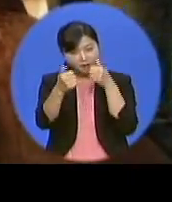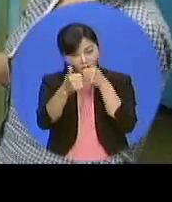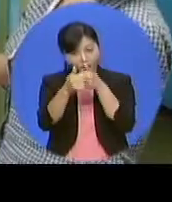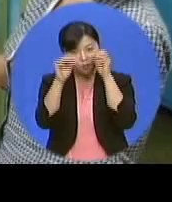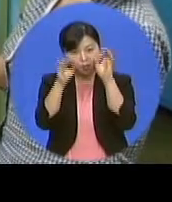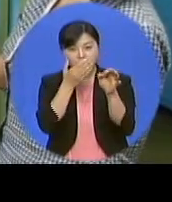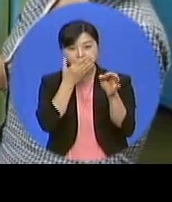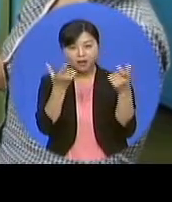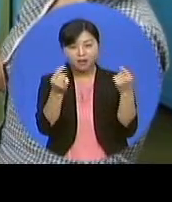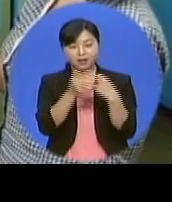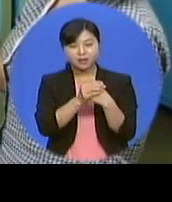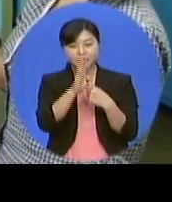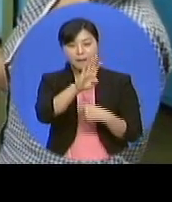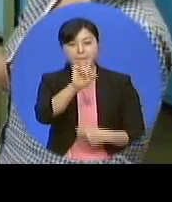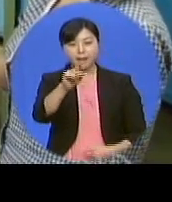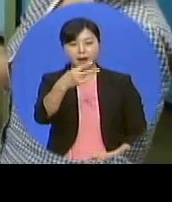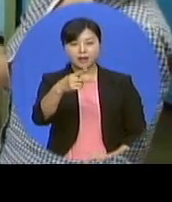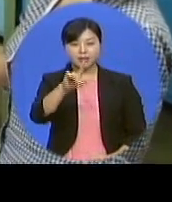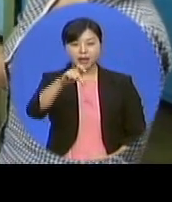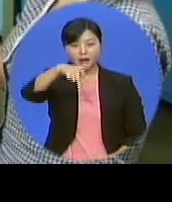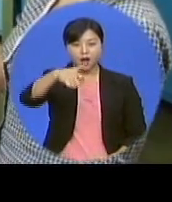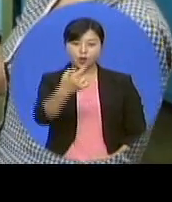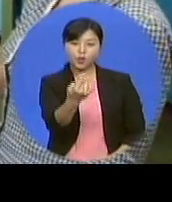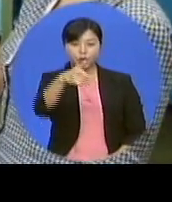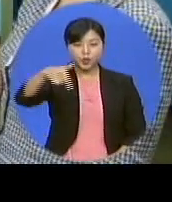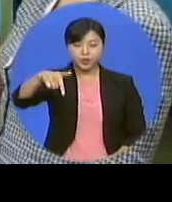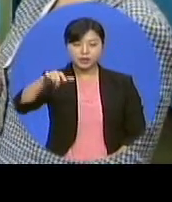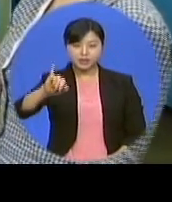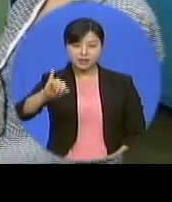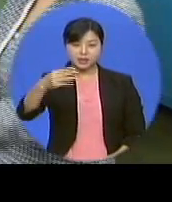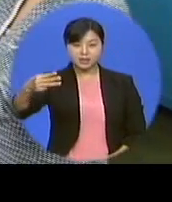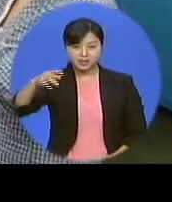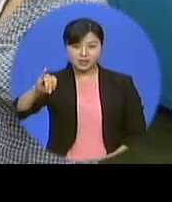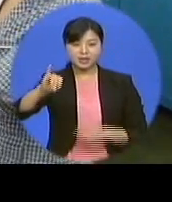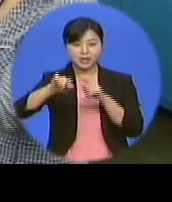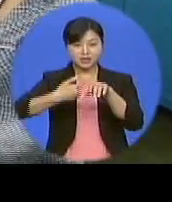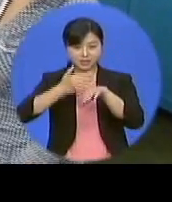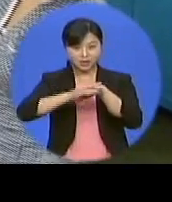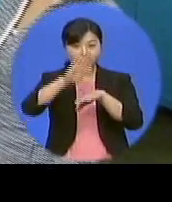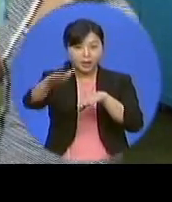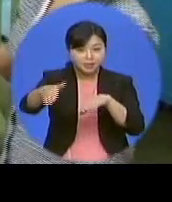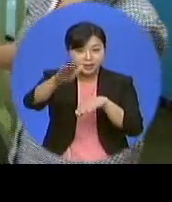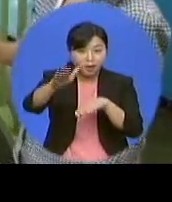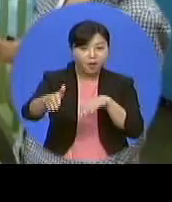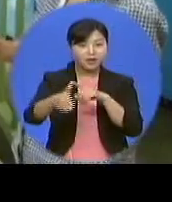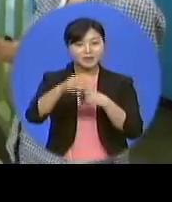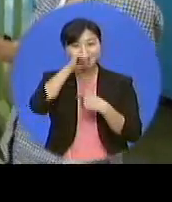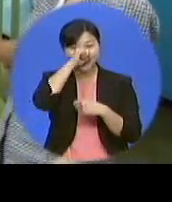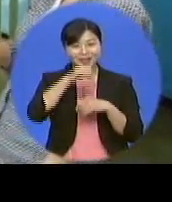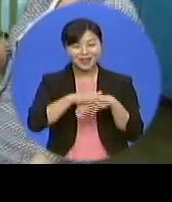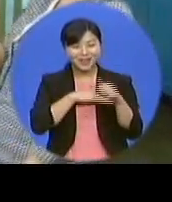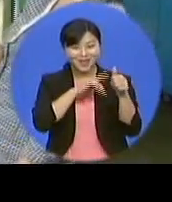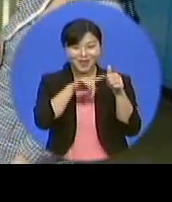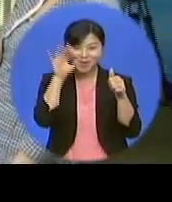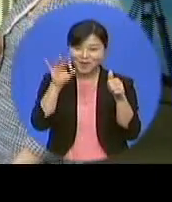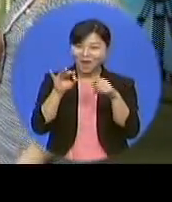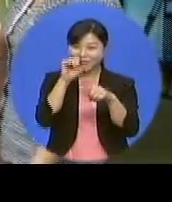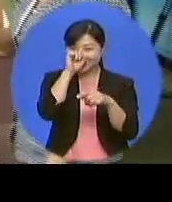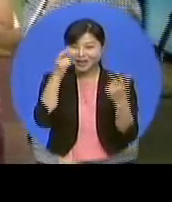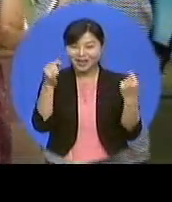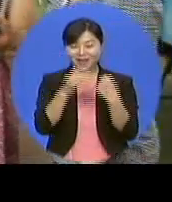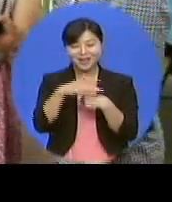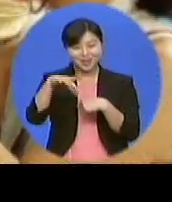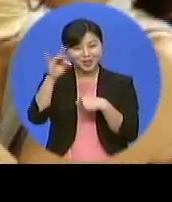왔는데 오늘 바다 코끼리도 직접 만져보고 너무 좋네요. 어떻게 아이가 많이 좋아하는 것 같나요? 네. 아직은 처음이라